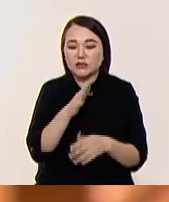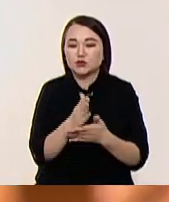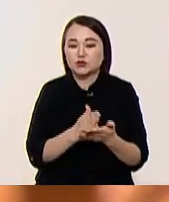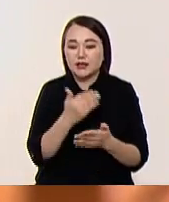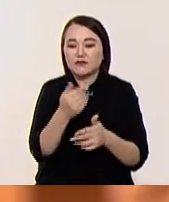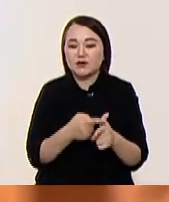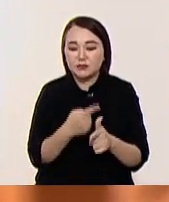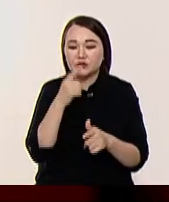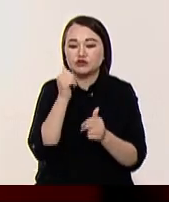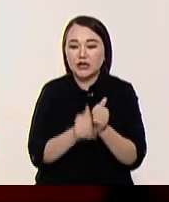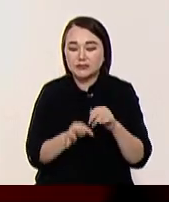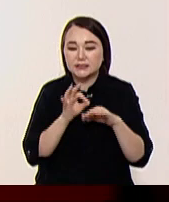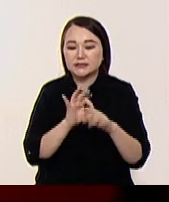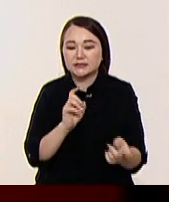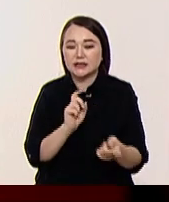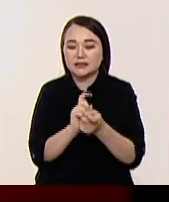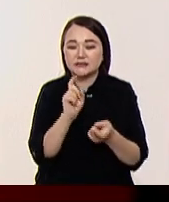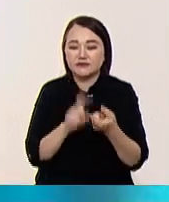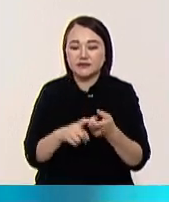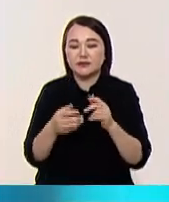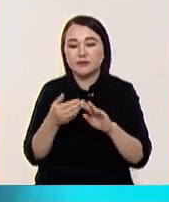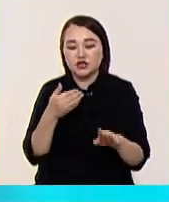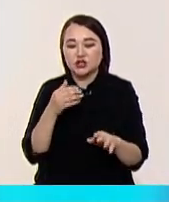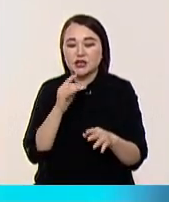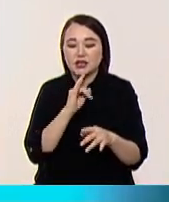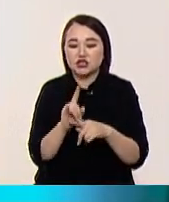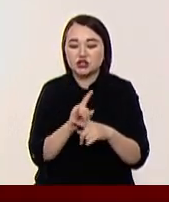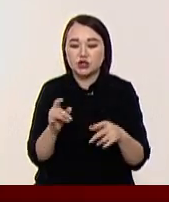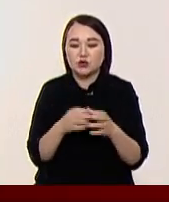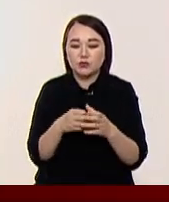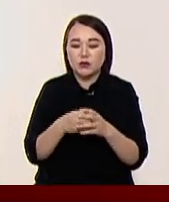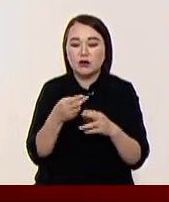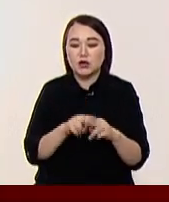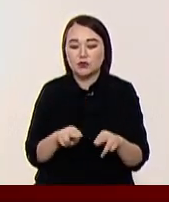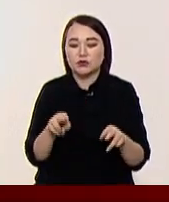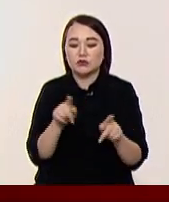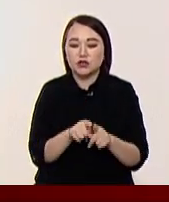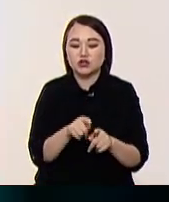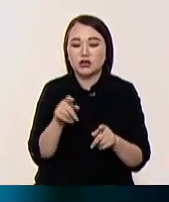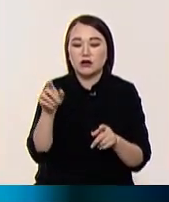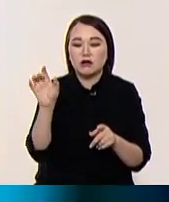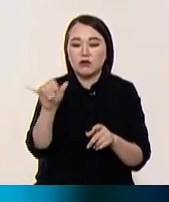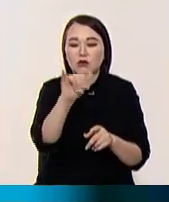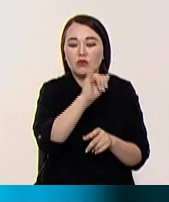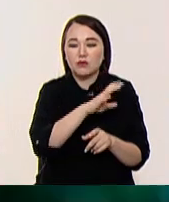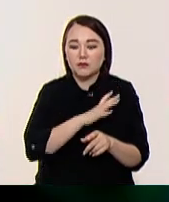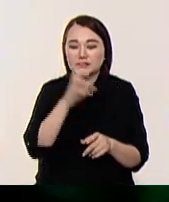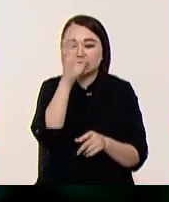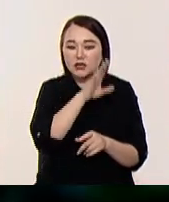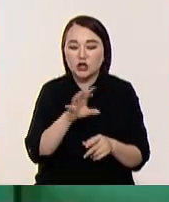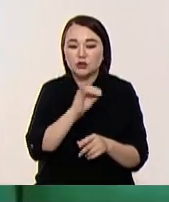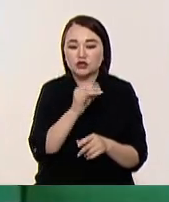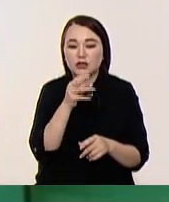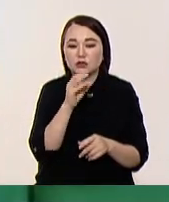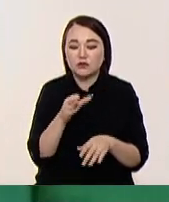имя часто сопровождали скандалы, связанные прежде всего с лжегруппами, которые также колесили по стране. Сообщается, что Юрий